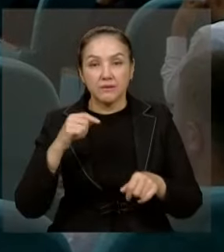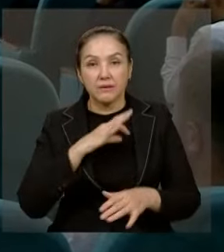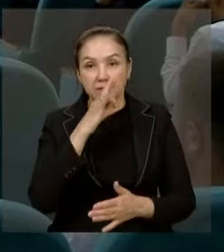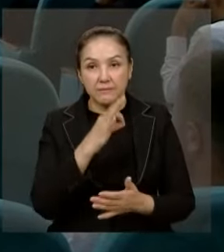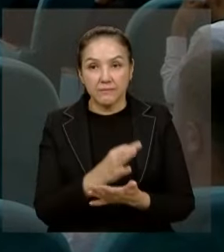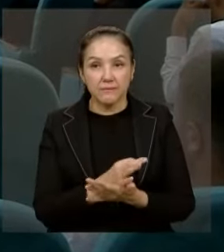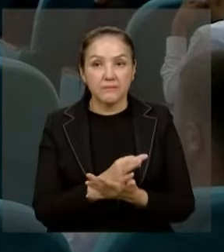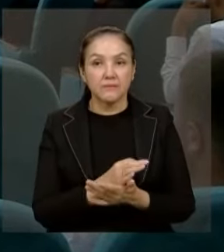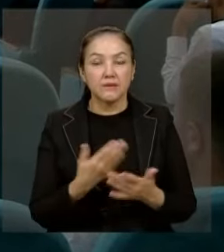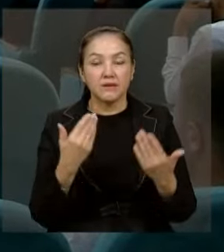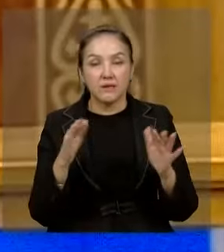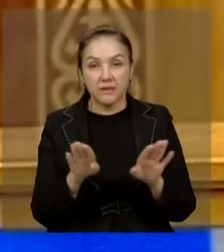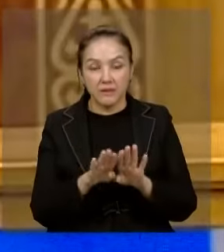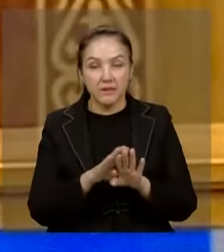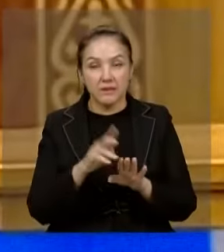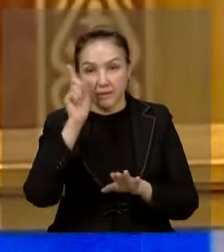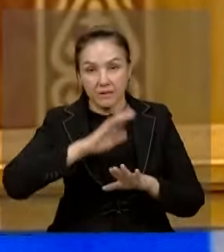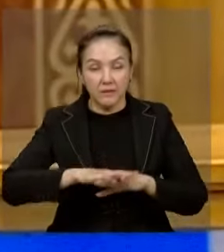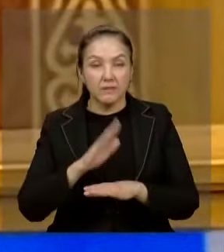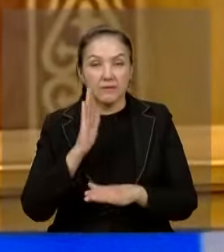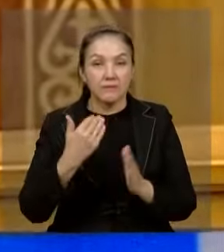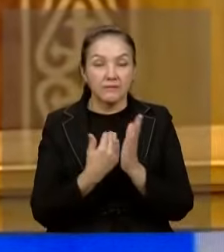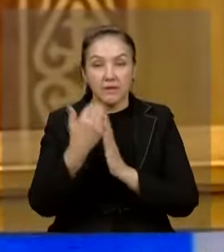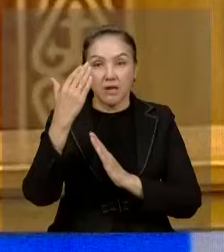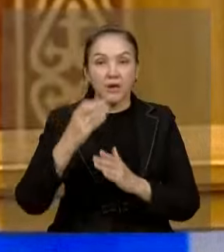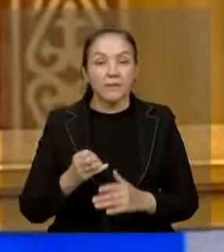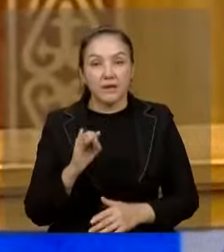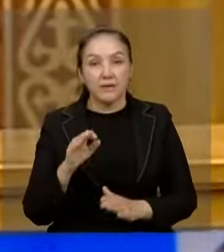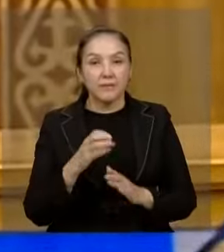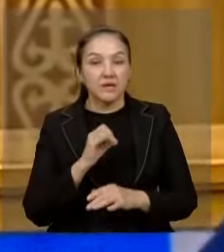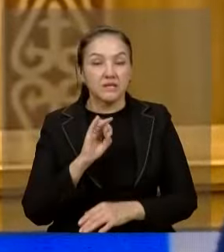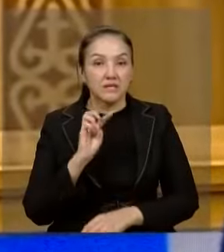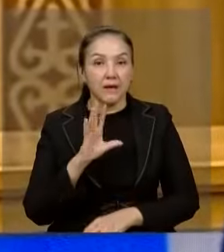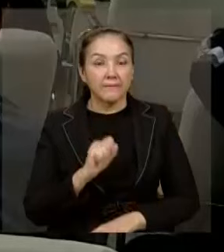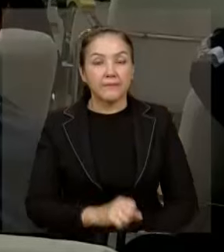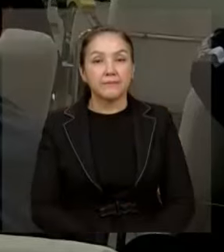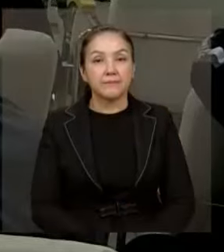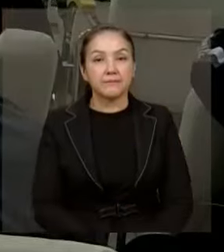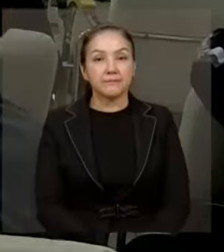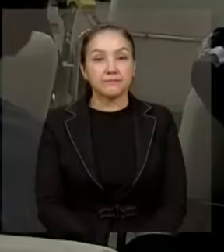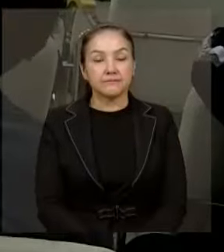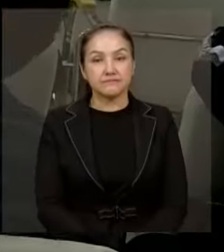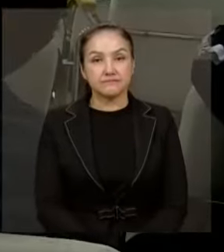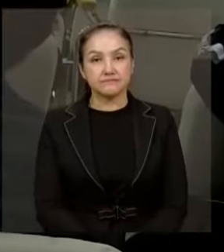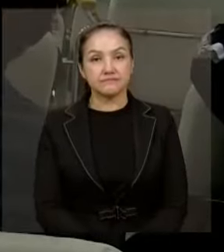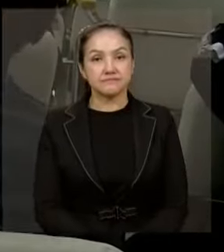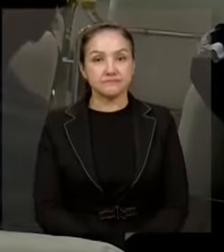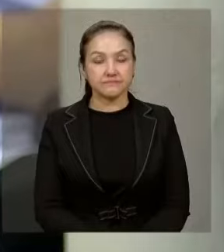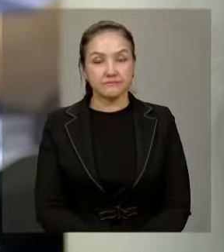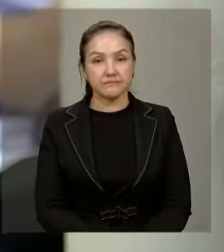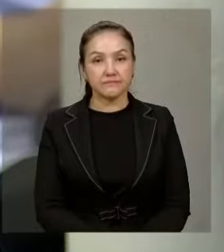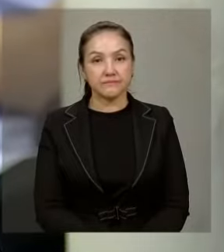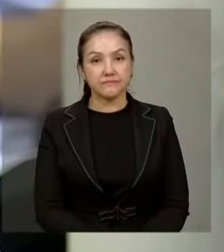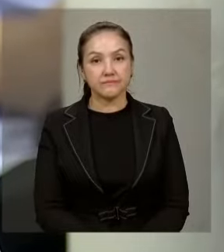ответственности только так наша страна достигнет высот на пути прогресса Нила сынов